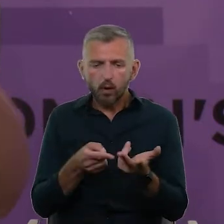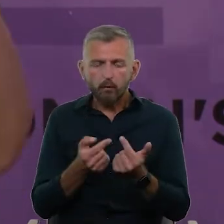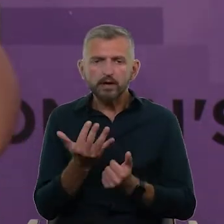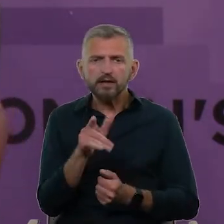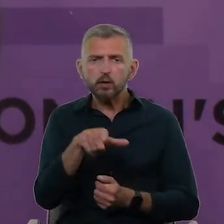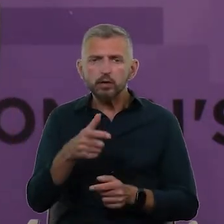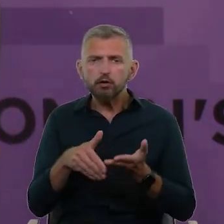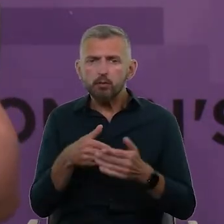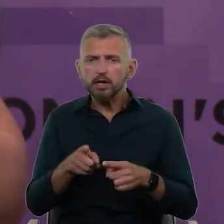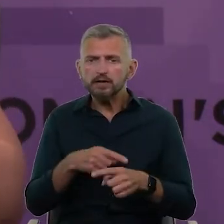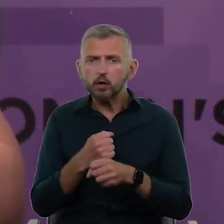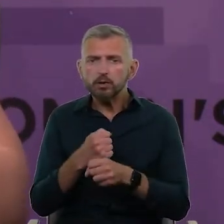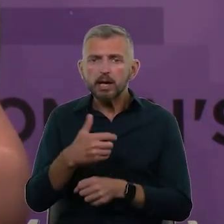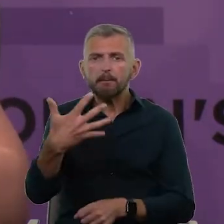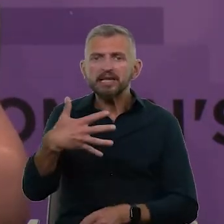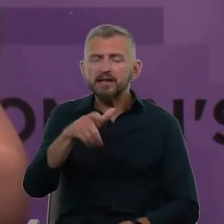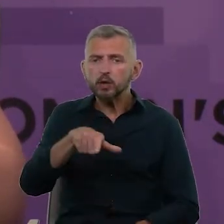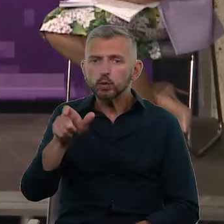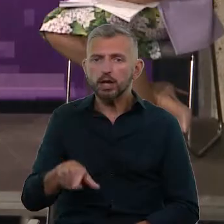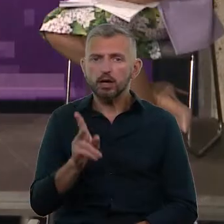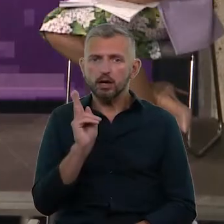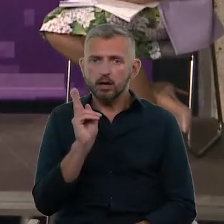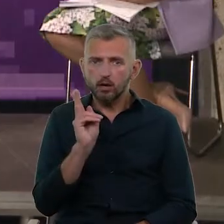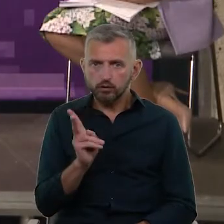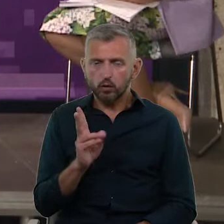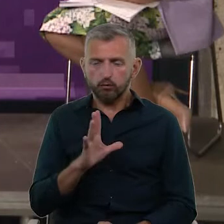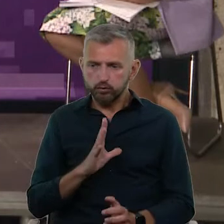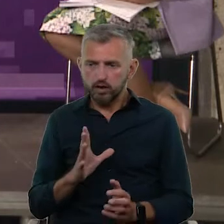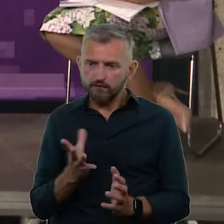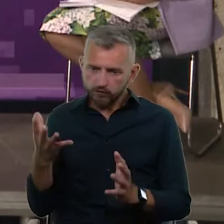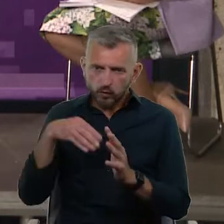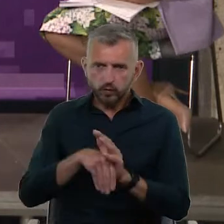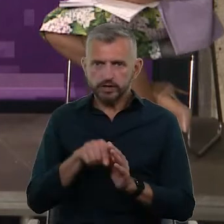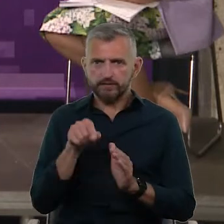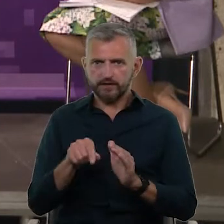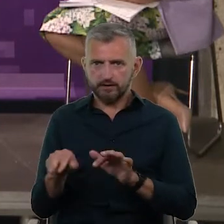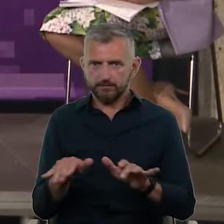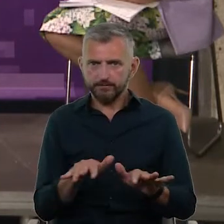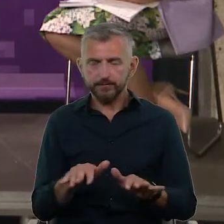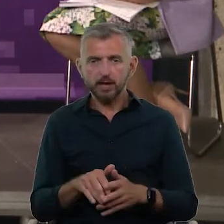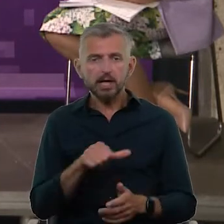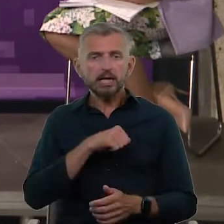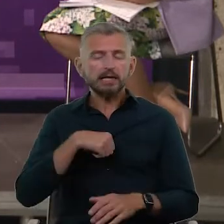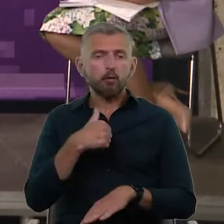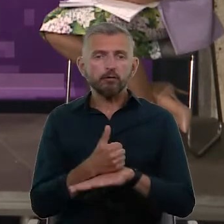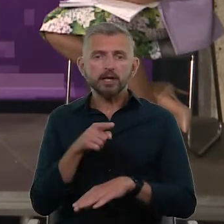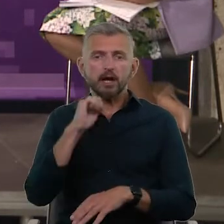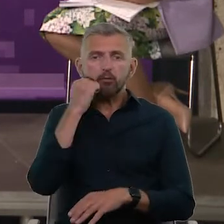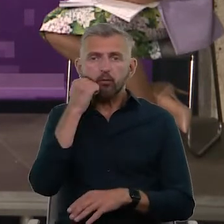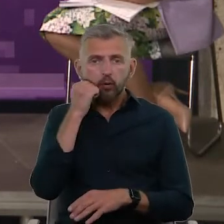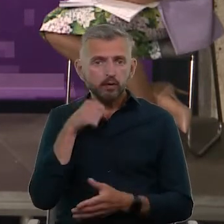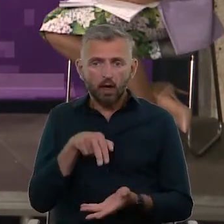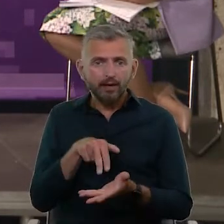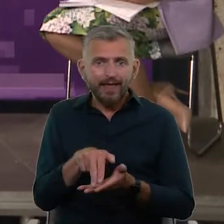це зробити. Це було 50 людей, які були включені у цей процес. І саме головне, ця бабуся не ходила,